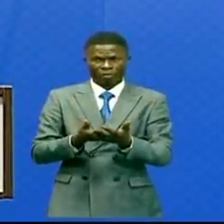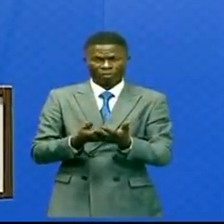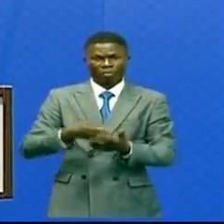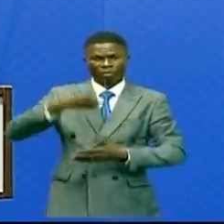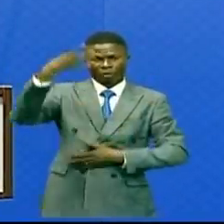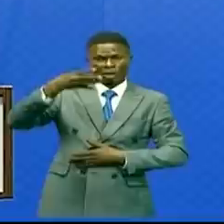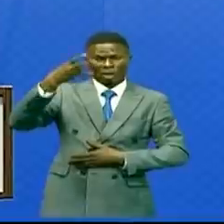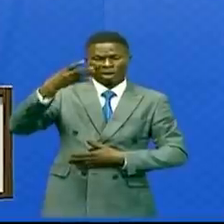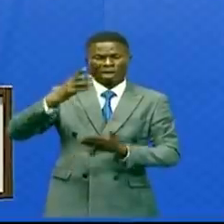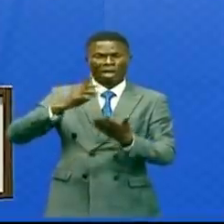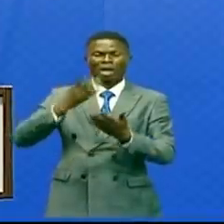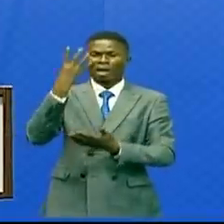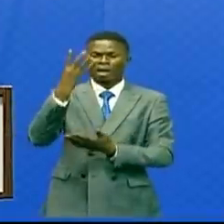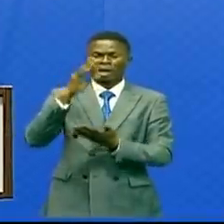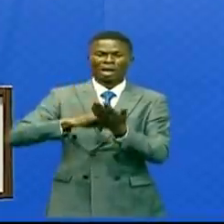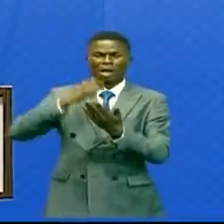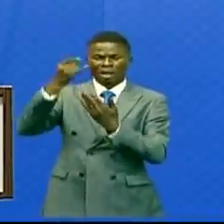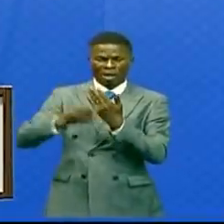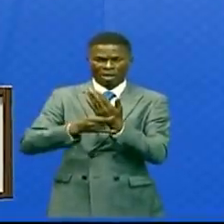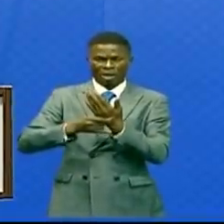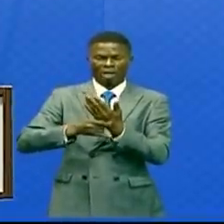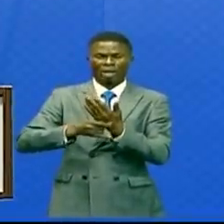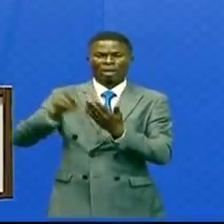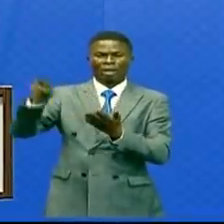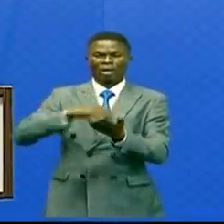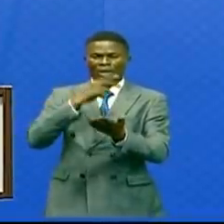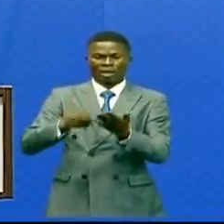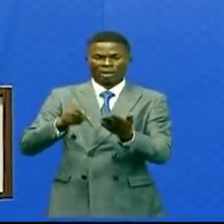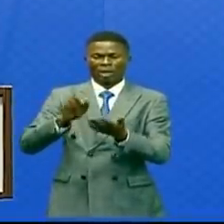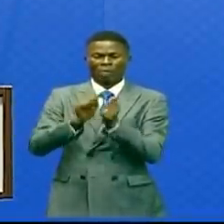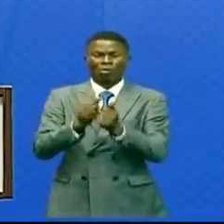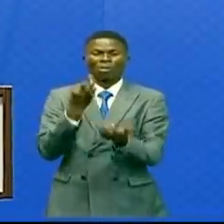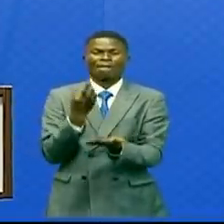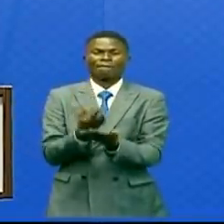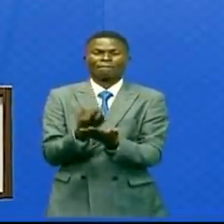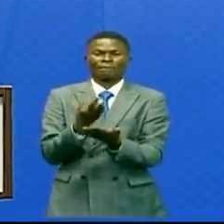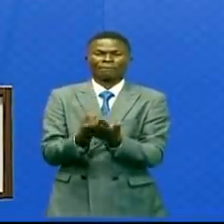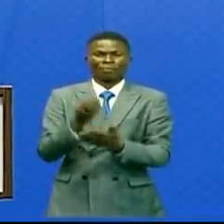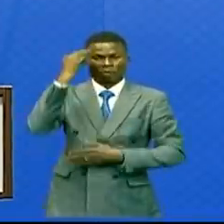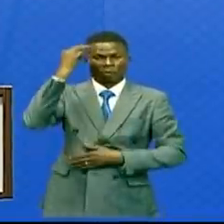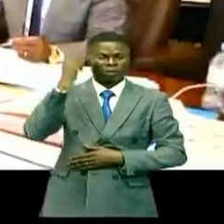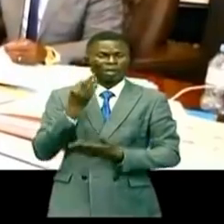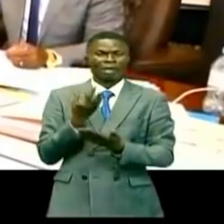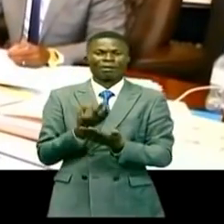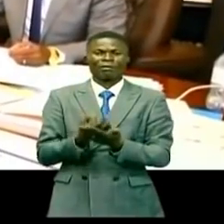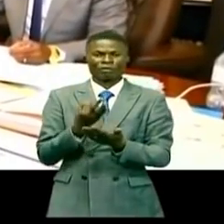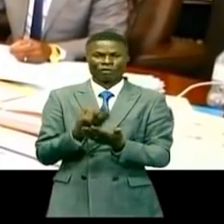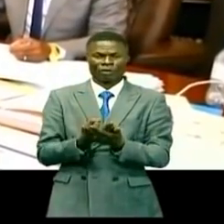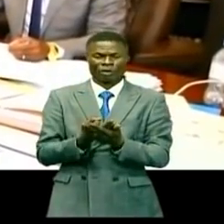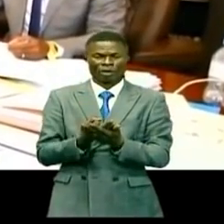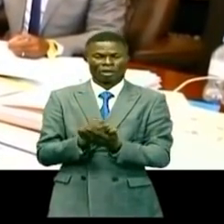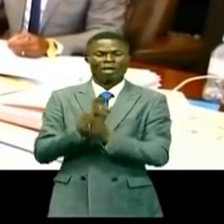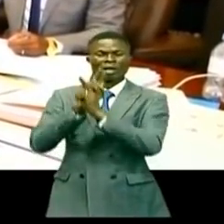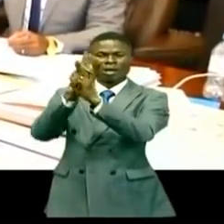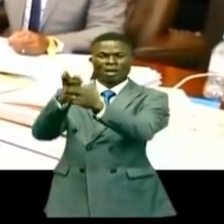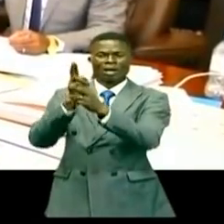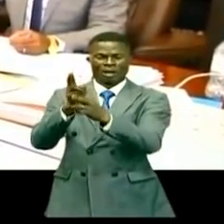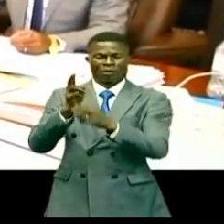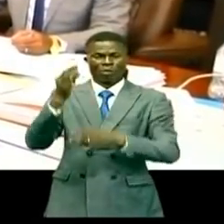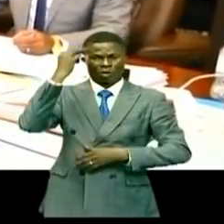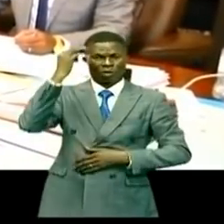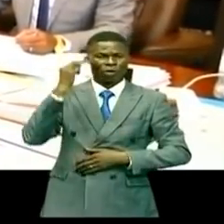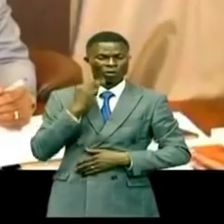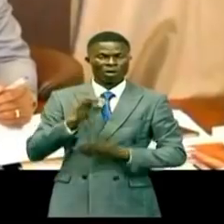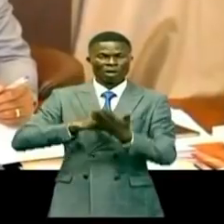Quatre projets de loi de ratification du secteur des finances. Le ministre des Finances a soumis au Conseil